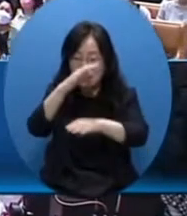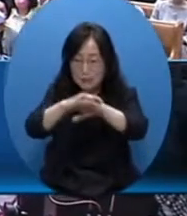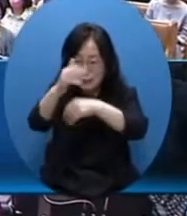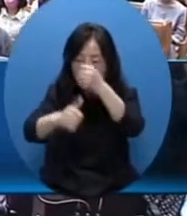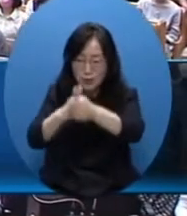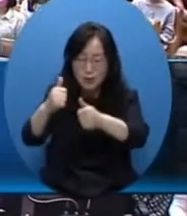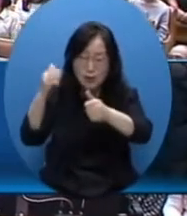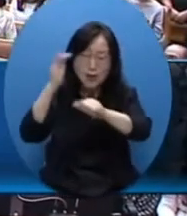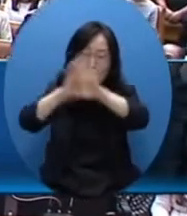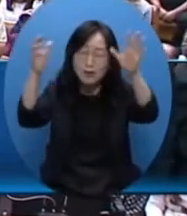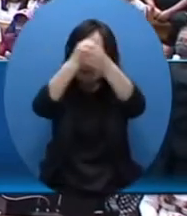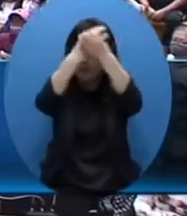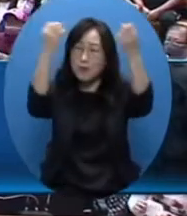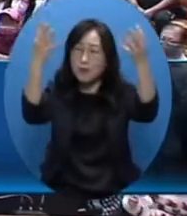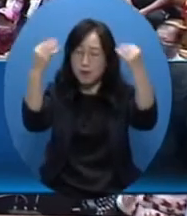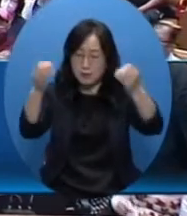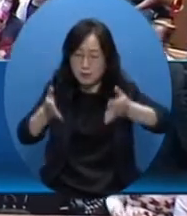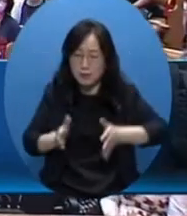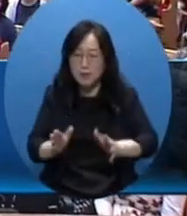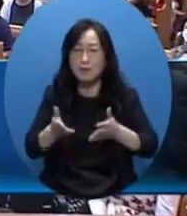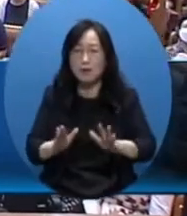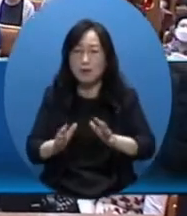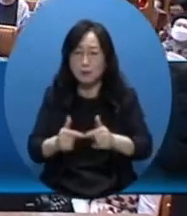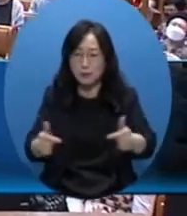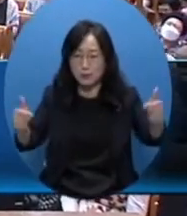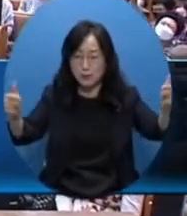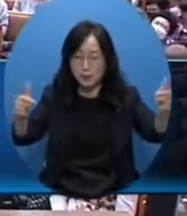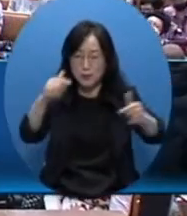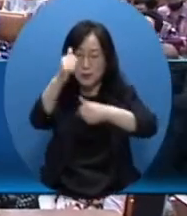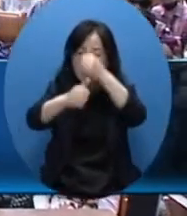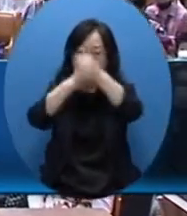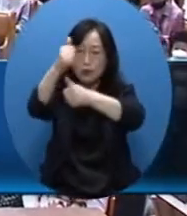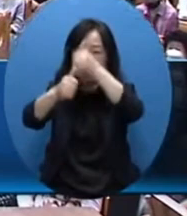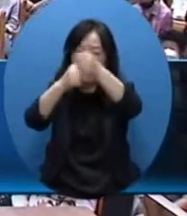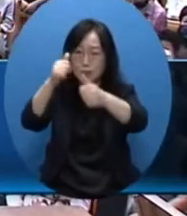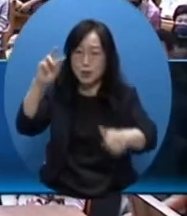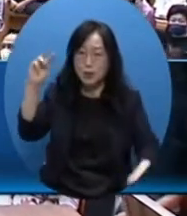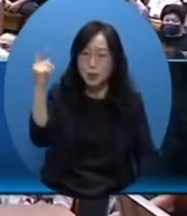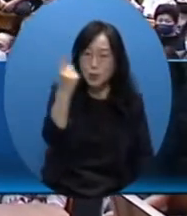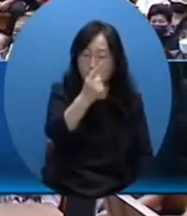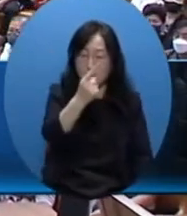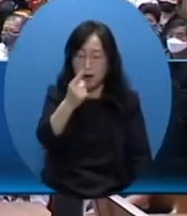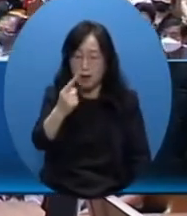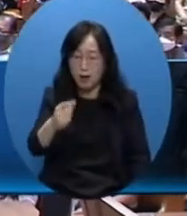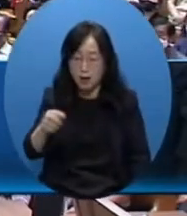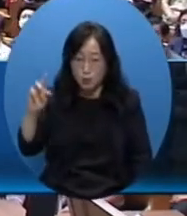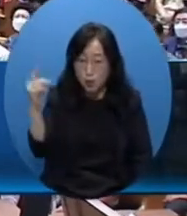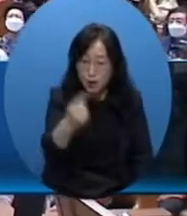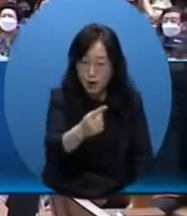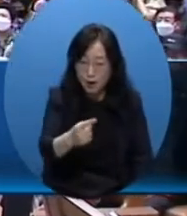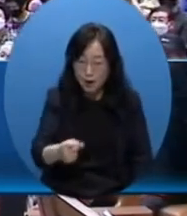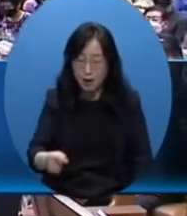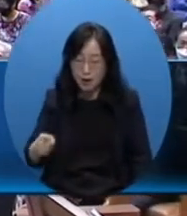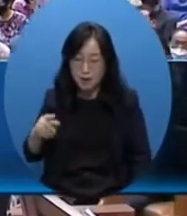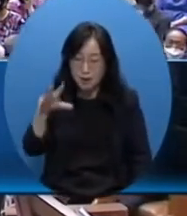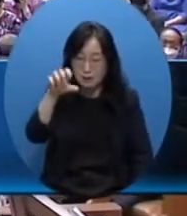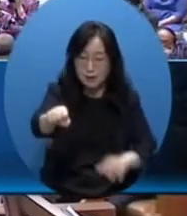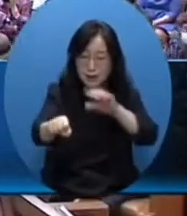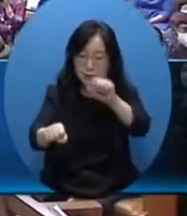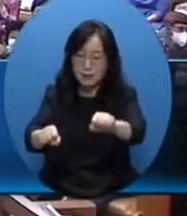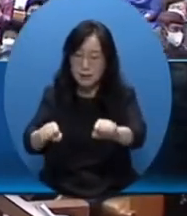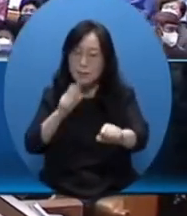하늘의 별같이 많게 하시고 전에 그들의 열조에게 돌아가서 차지하라고 말씀하신 땅으로 인도하여